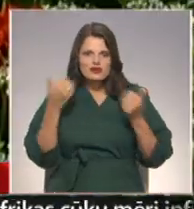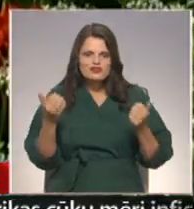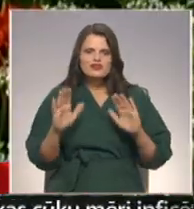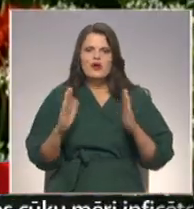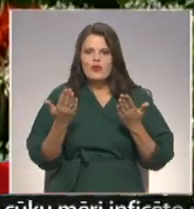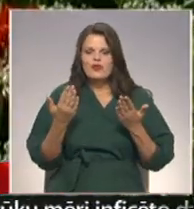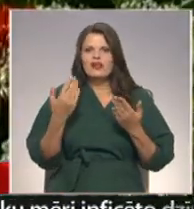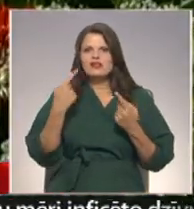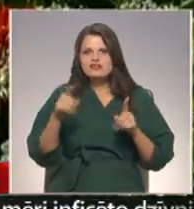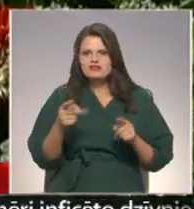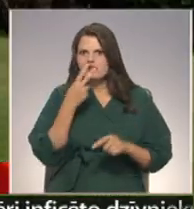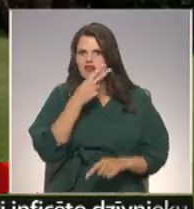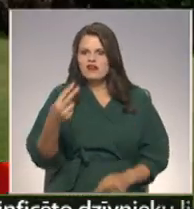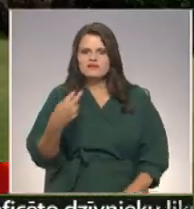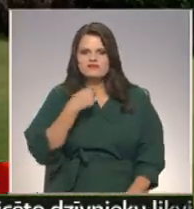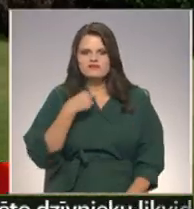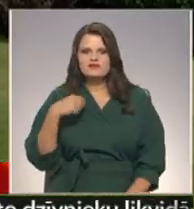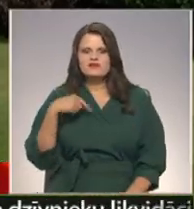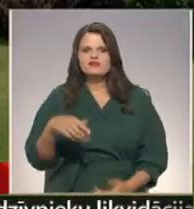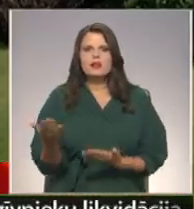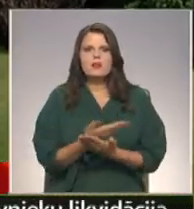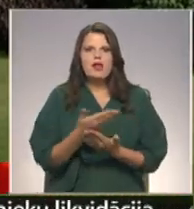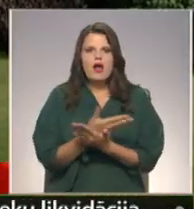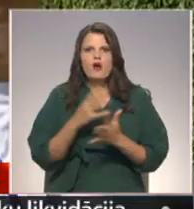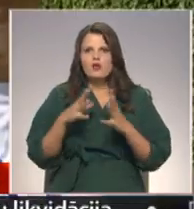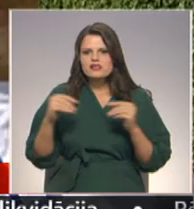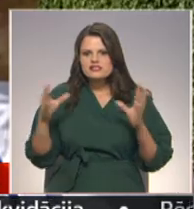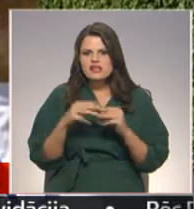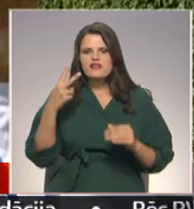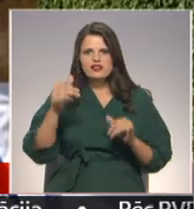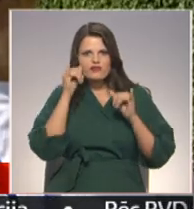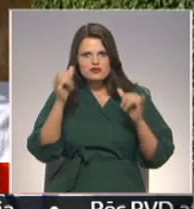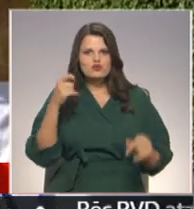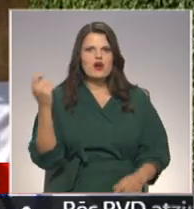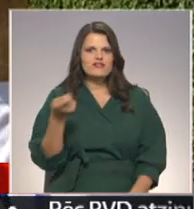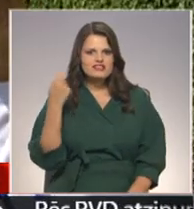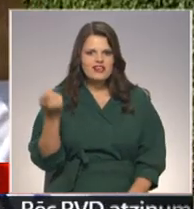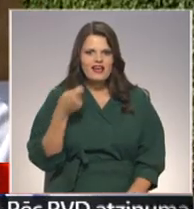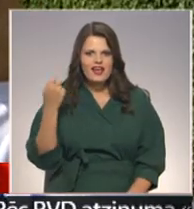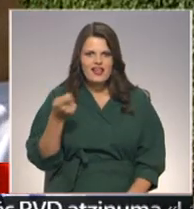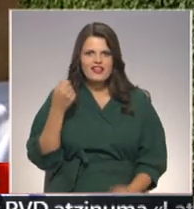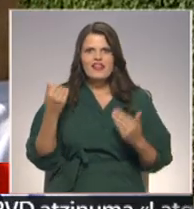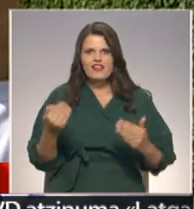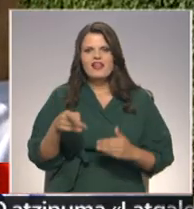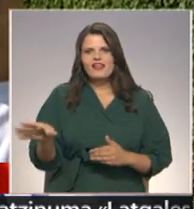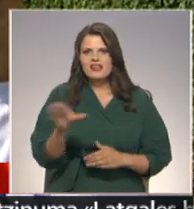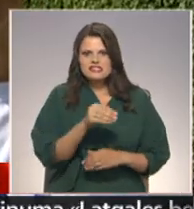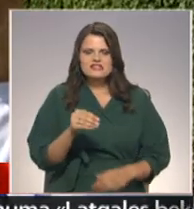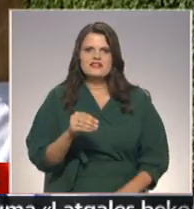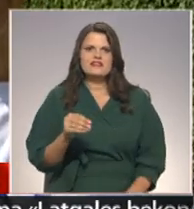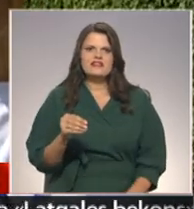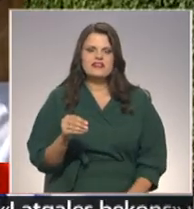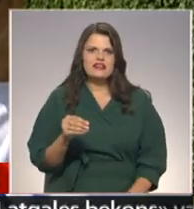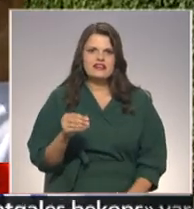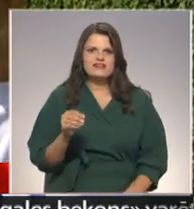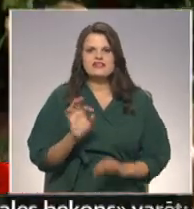bet cits redz citāds. Šeit mēs pļāvu sienu, ganījās divas govis un tā tālāk. Nu, tā, ka tas viss ir tagad pakļaus